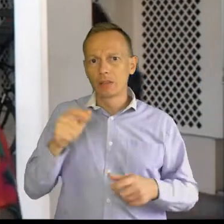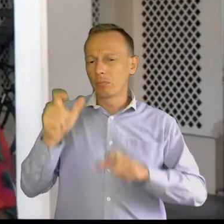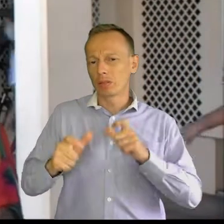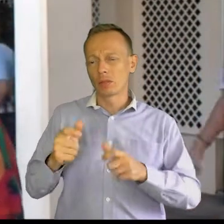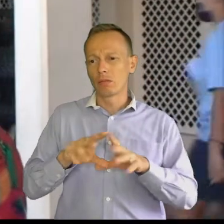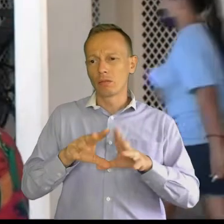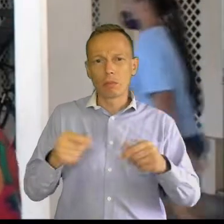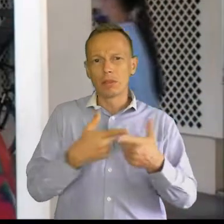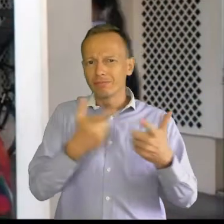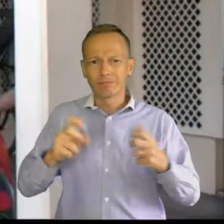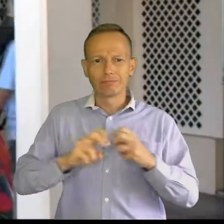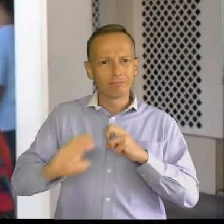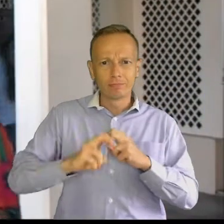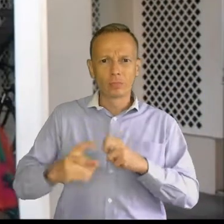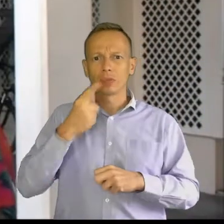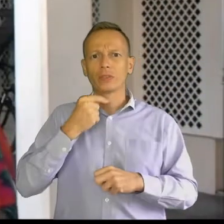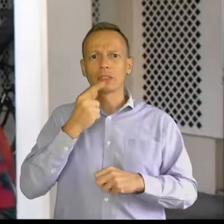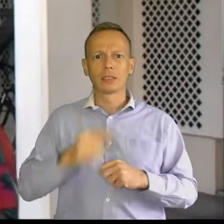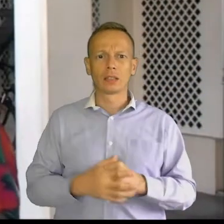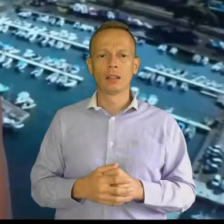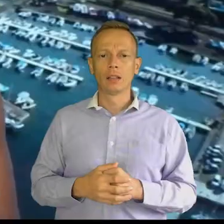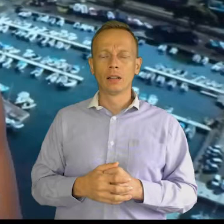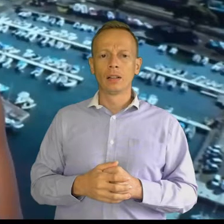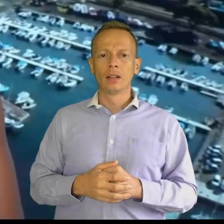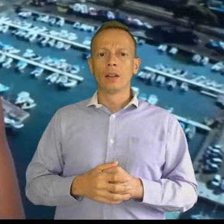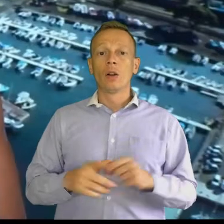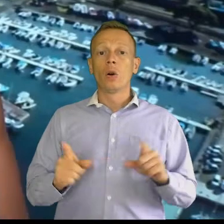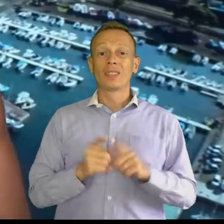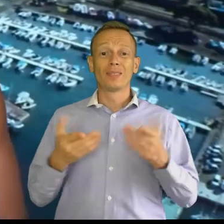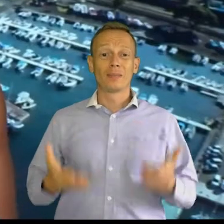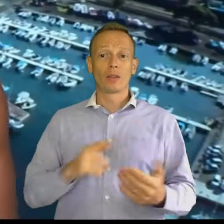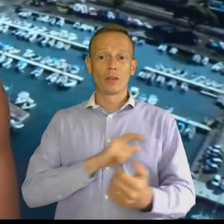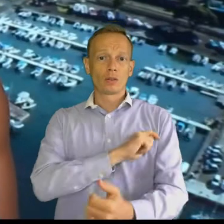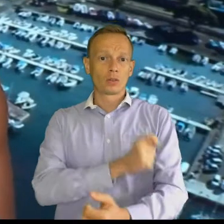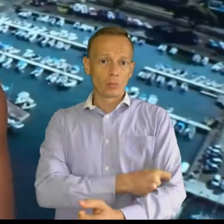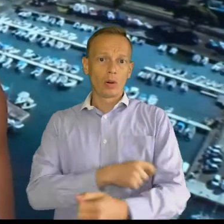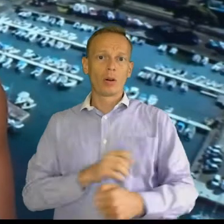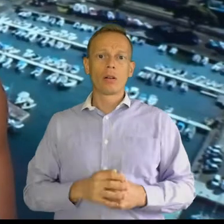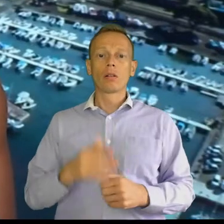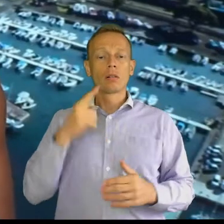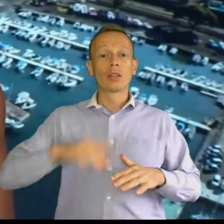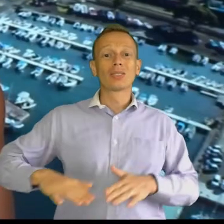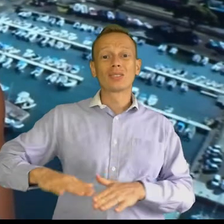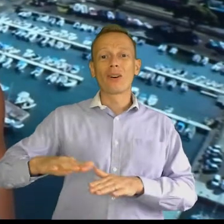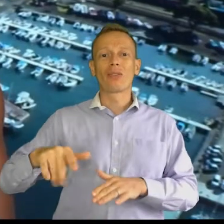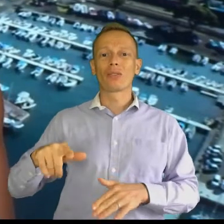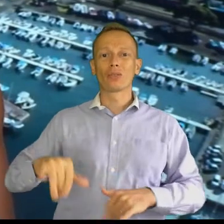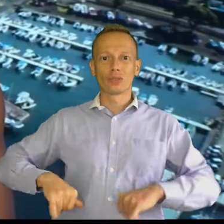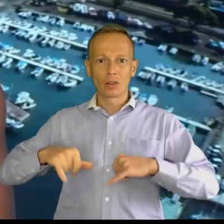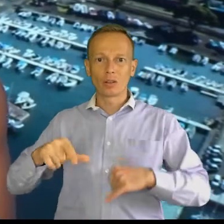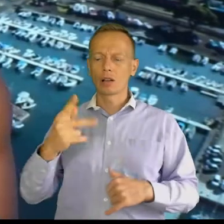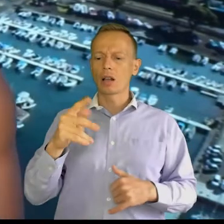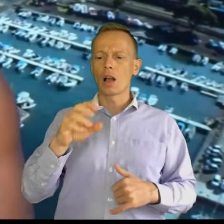disons que ça le rendra disponible pour plus de personnes. Voilà, et puis on passe maintenant au sport, on